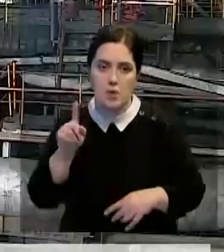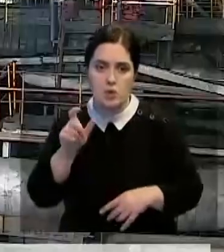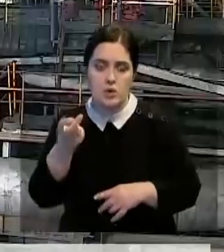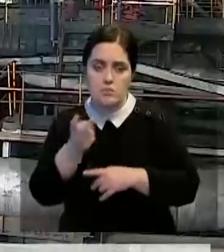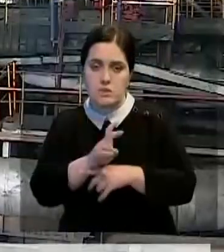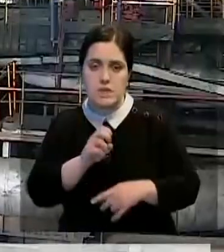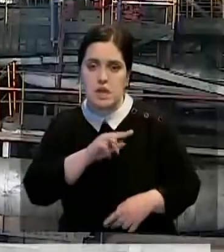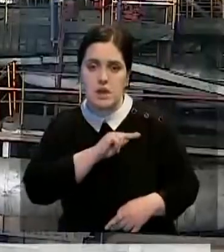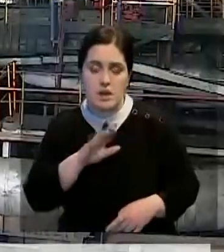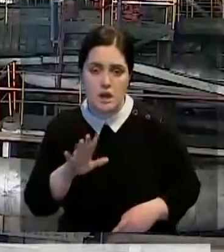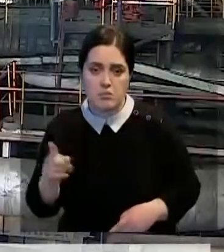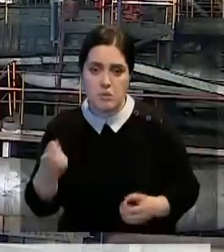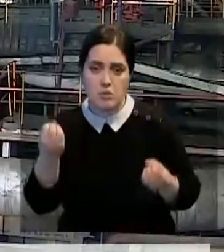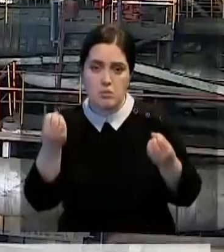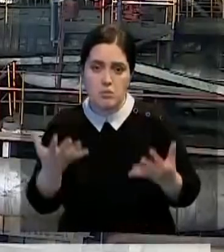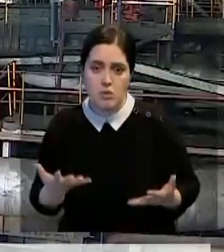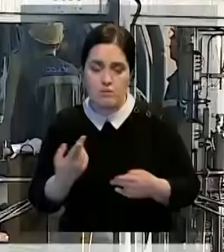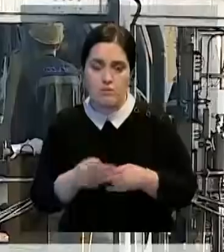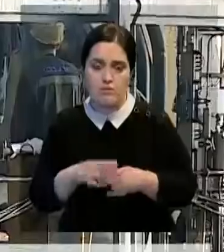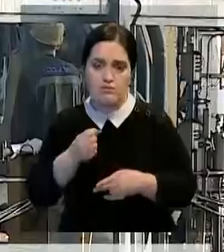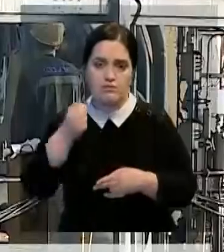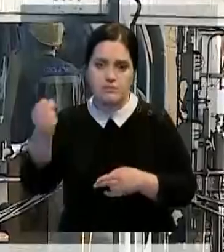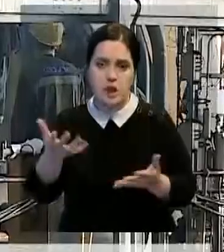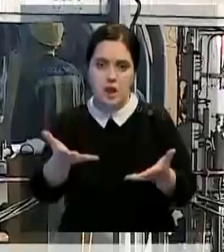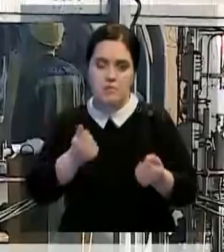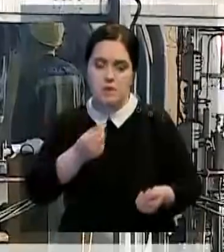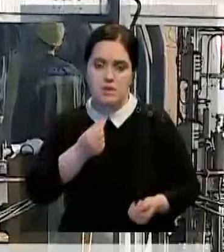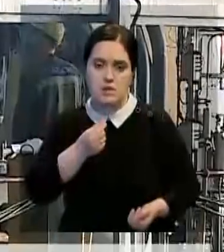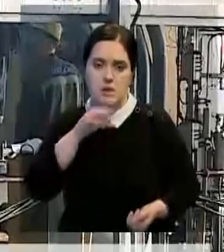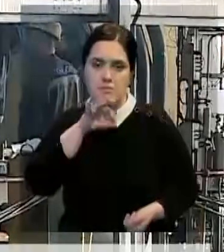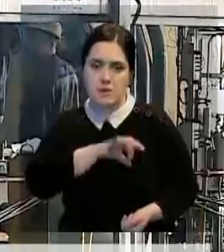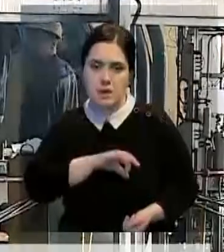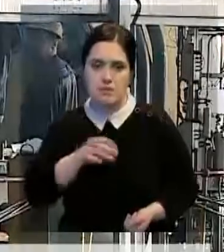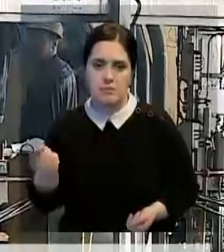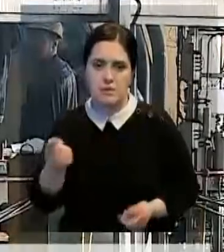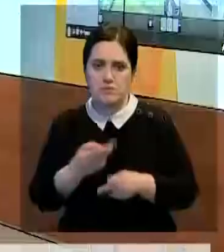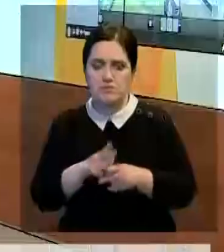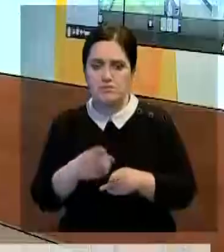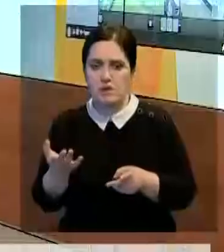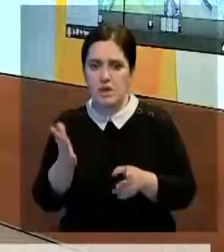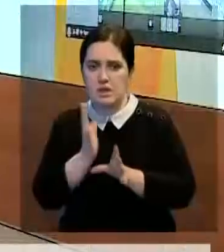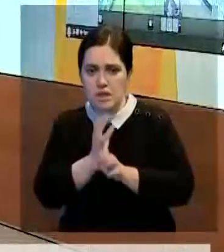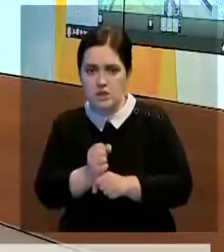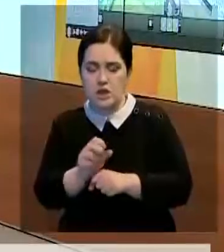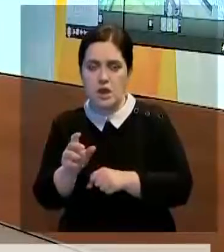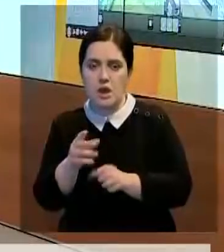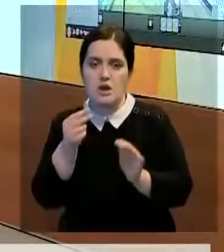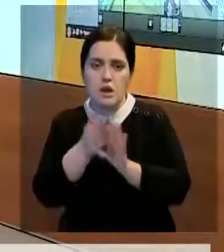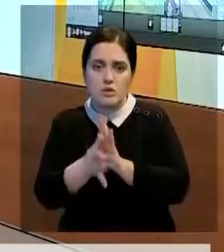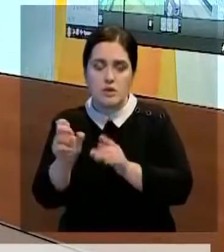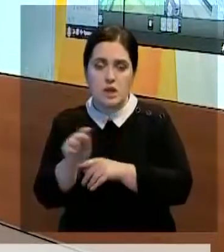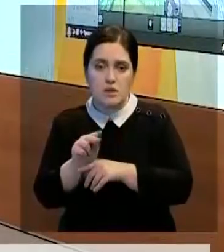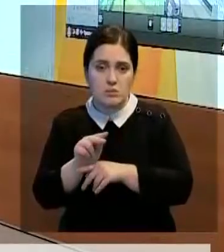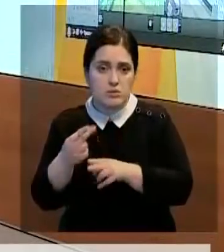работать, что-то делать, а они их акционеры поставили, чтобы они получить прибыль. И они что делают? Сокращение расходов на ремонты.